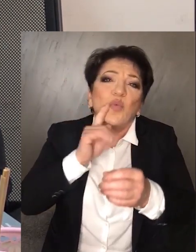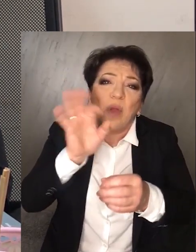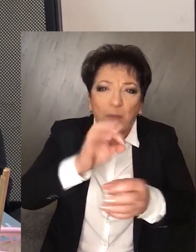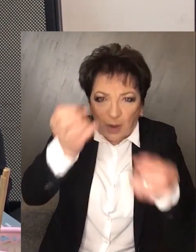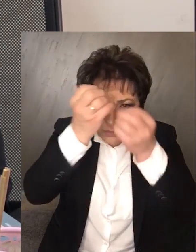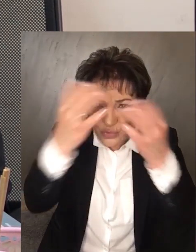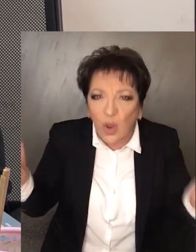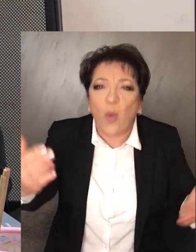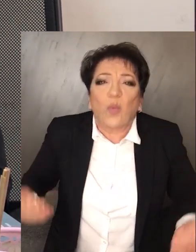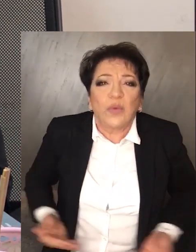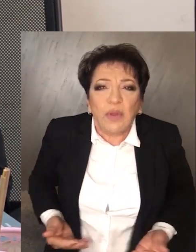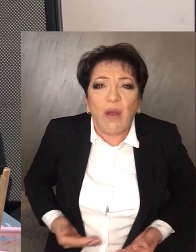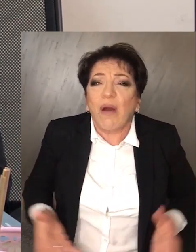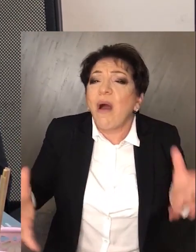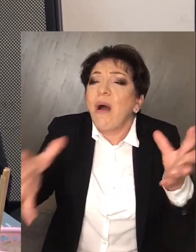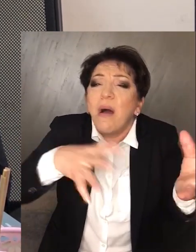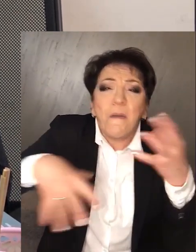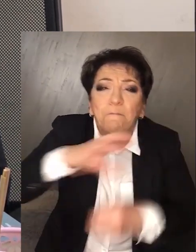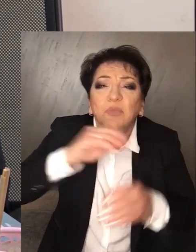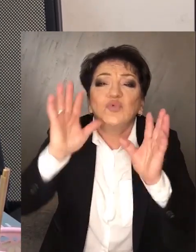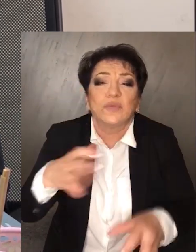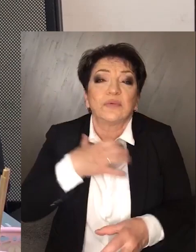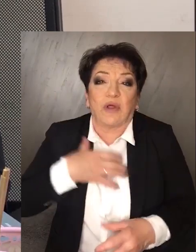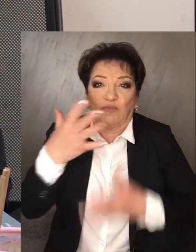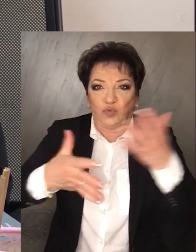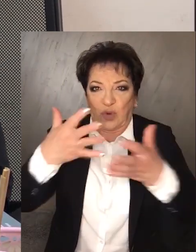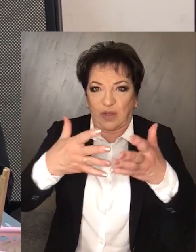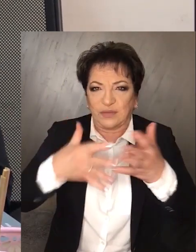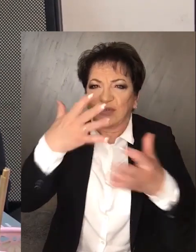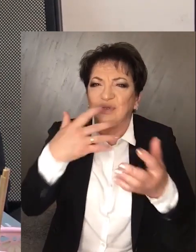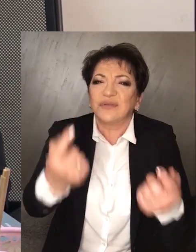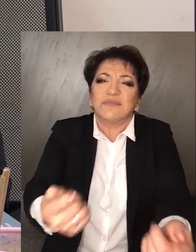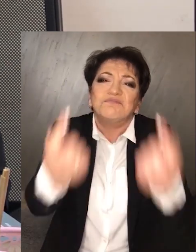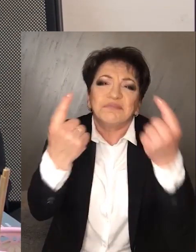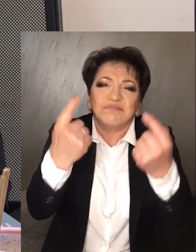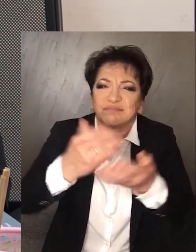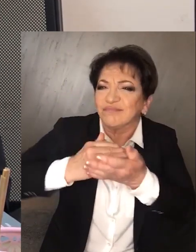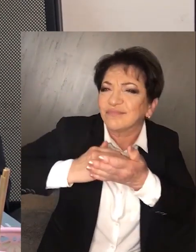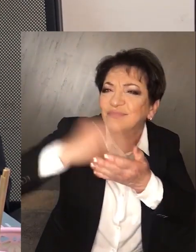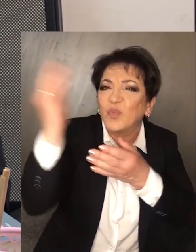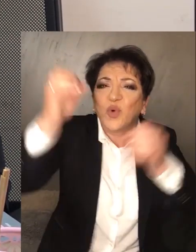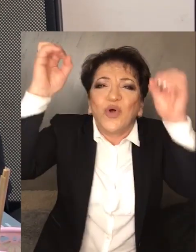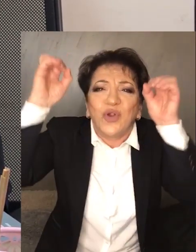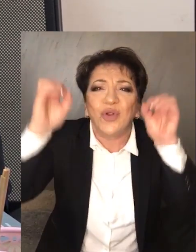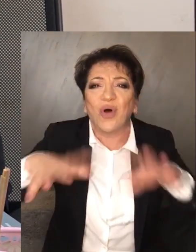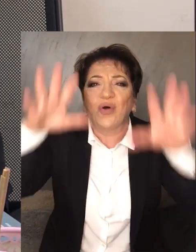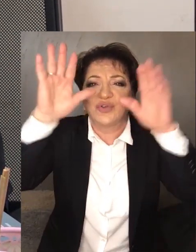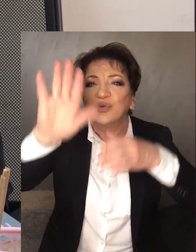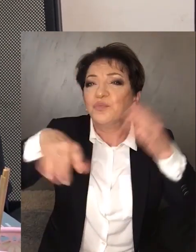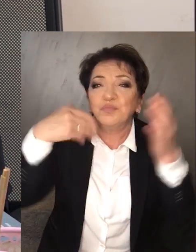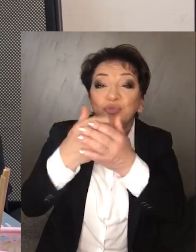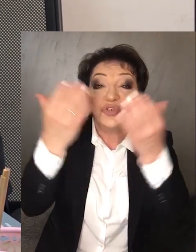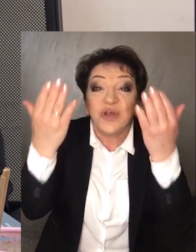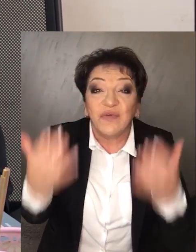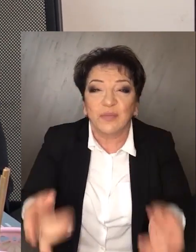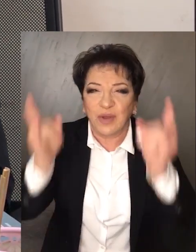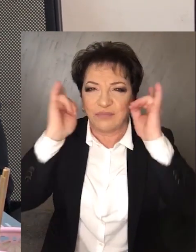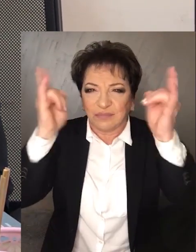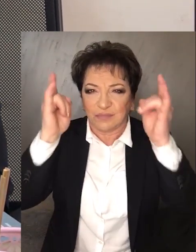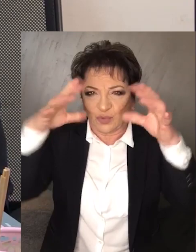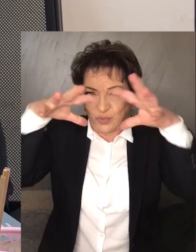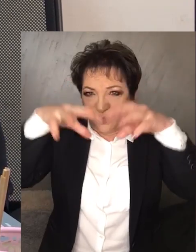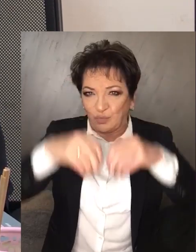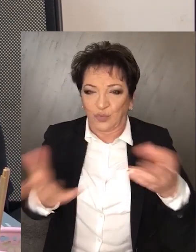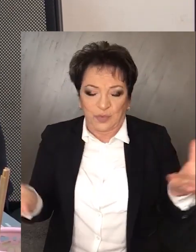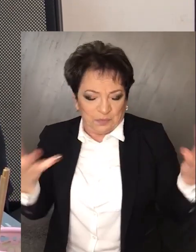հույս, ապավեն, ծնողների, երեխեքի մշակույթ, կենցաղ, չգիտեմ, ամեն ինչ հրաշք մի ոտանավոր է, որը